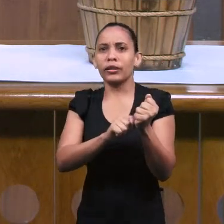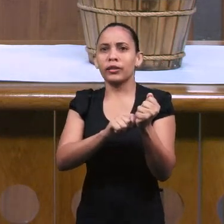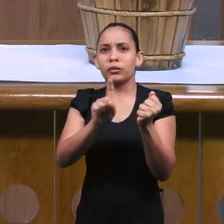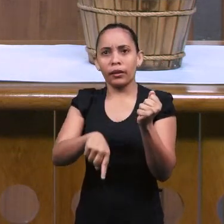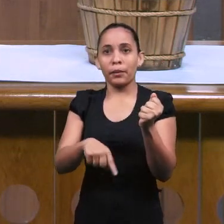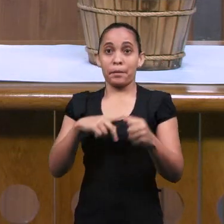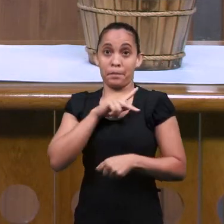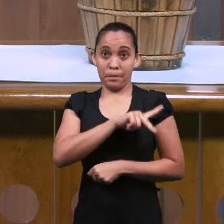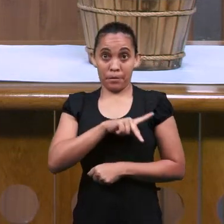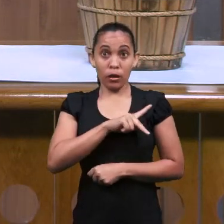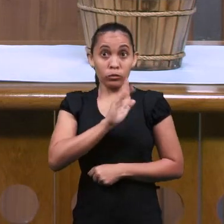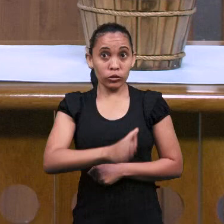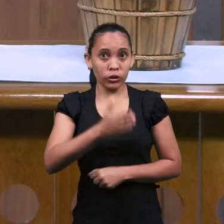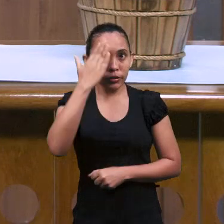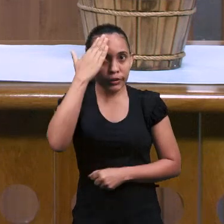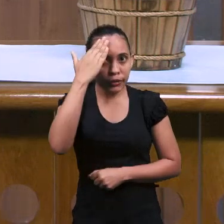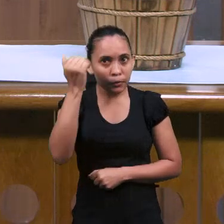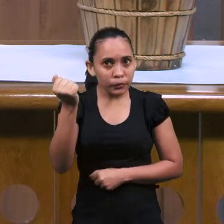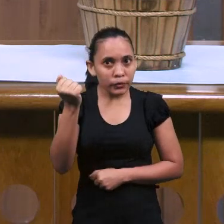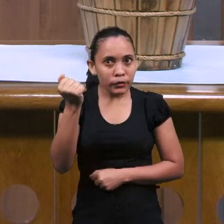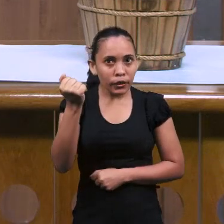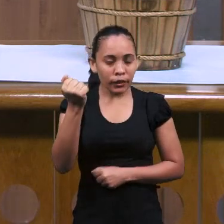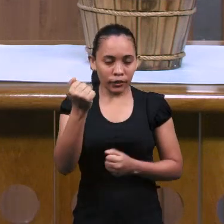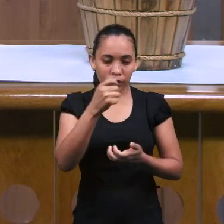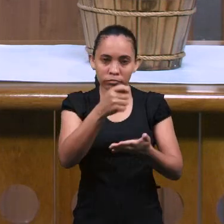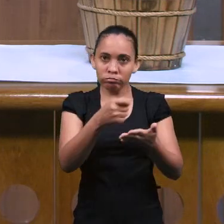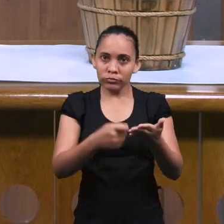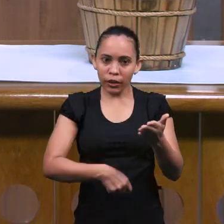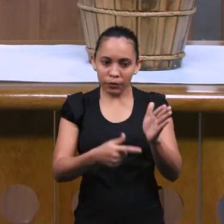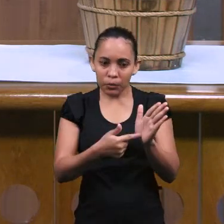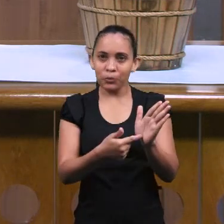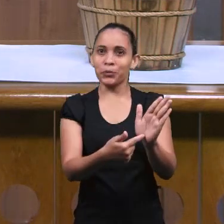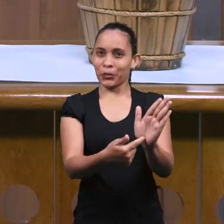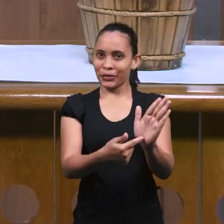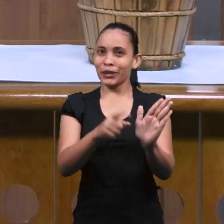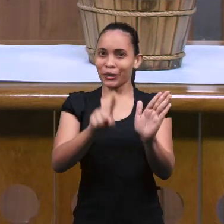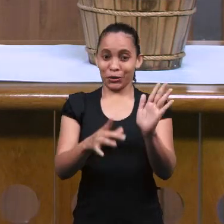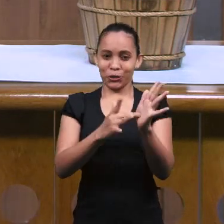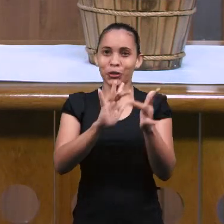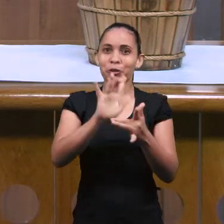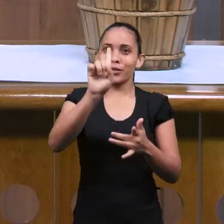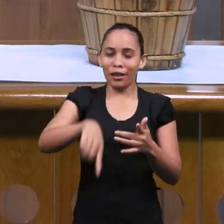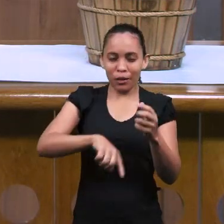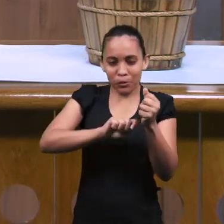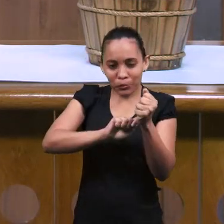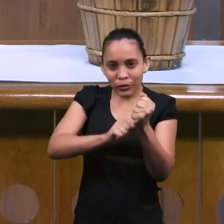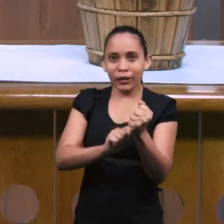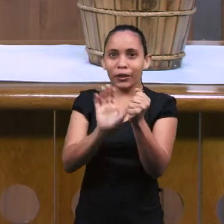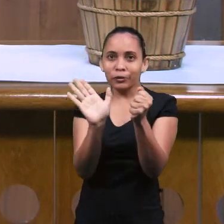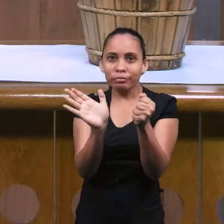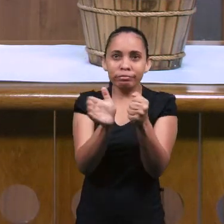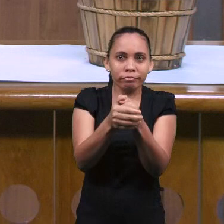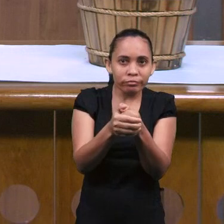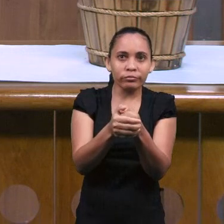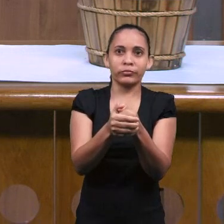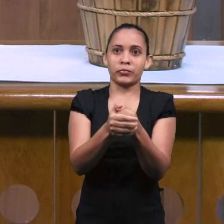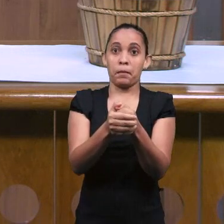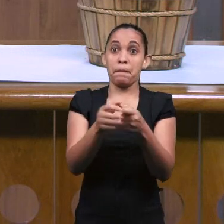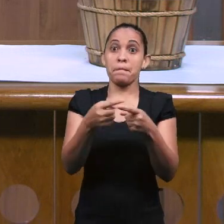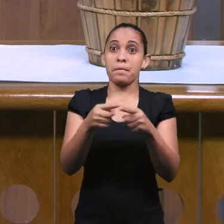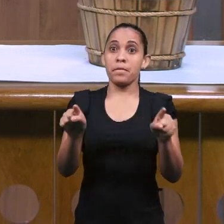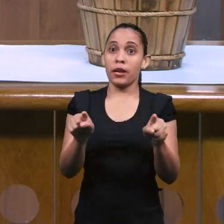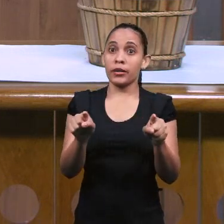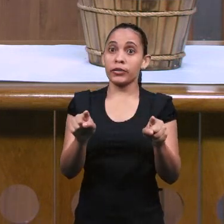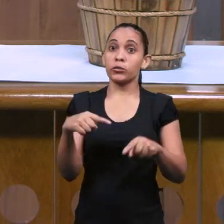Paul a décrit Jésus comme le mystère qui était occulté dans l'Ancien Testament. Mais nous